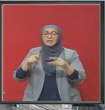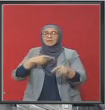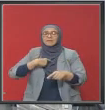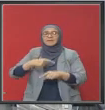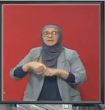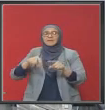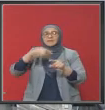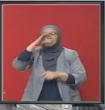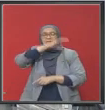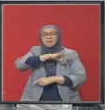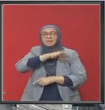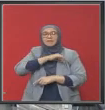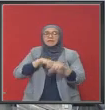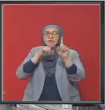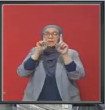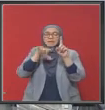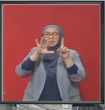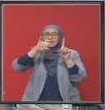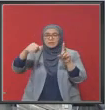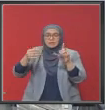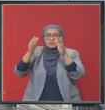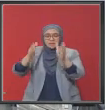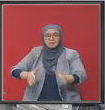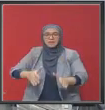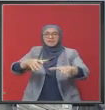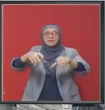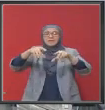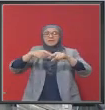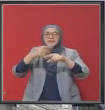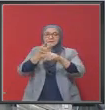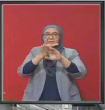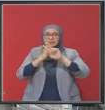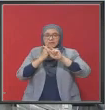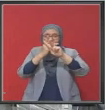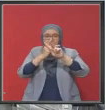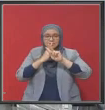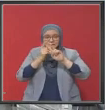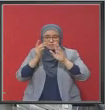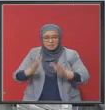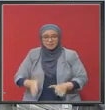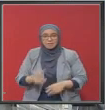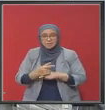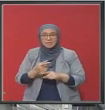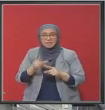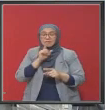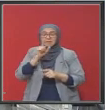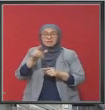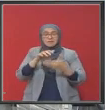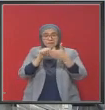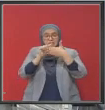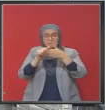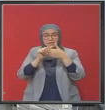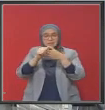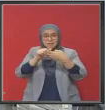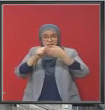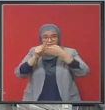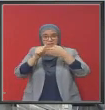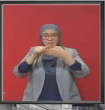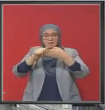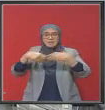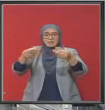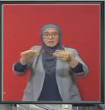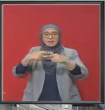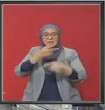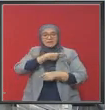5000000 peminjam sungguhpun penangguhan diberikan Kementerian ingin mengambil kesempatan ini mengucapkan ribuan terima kasih